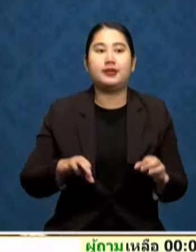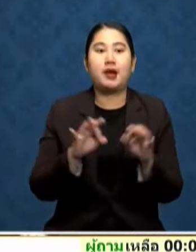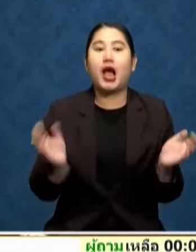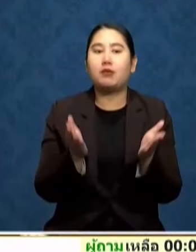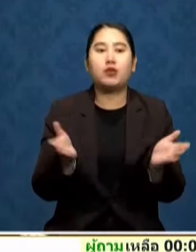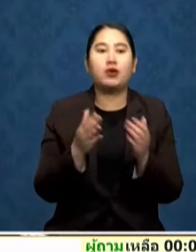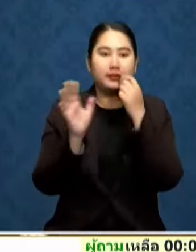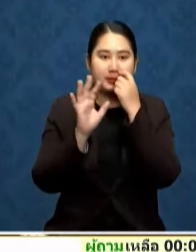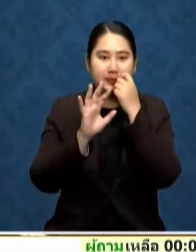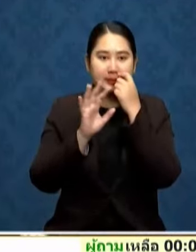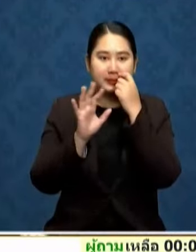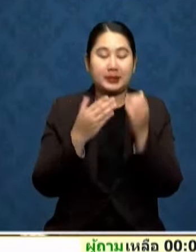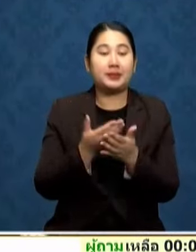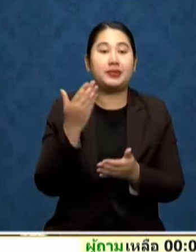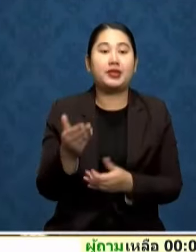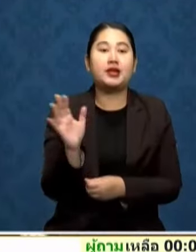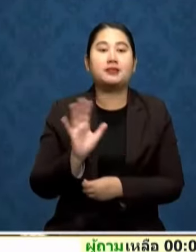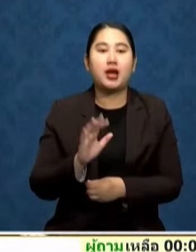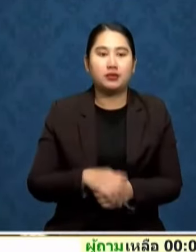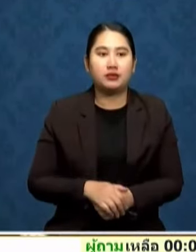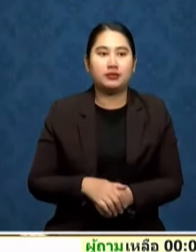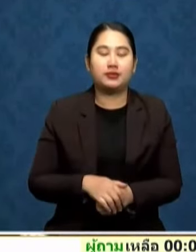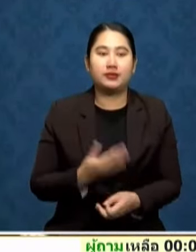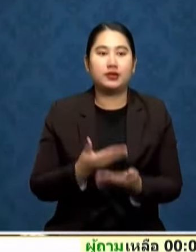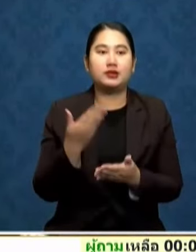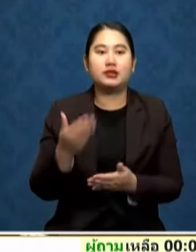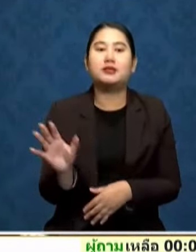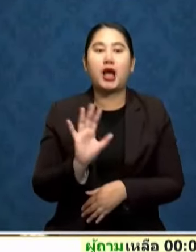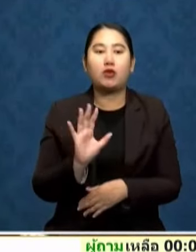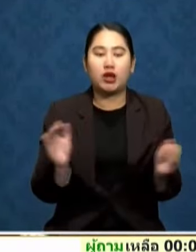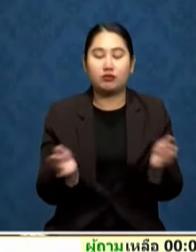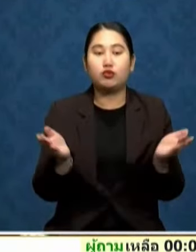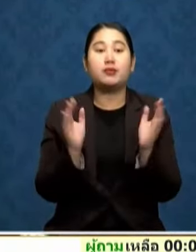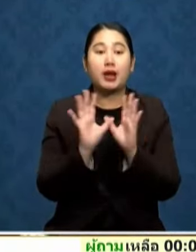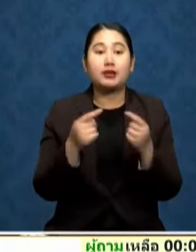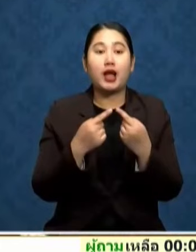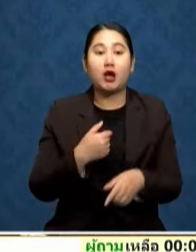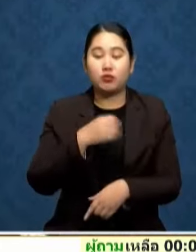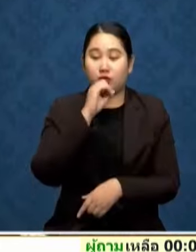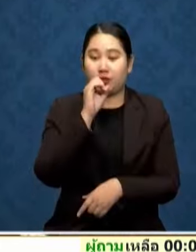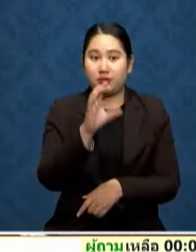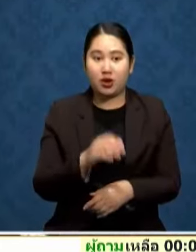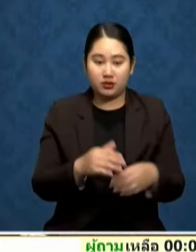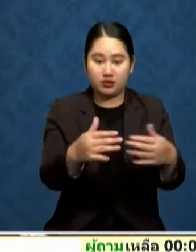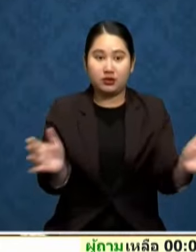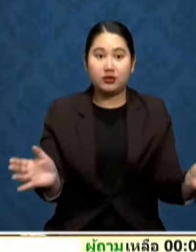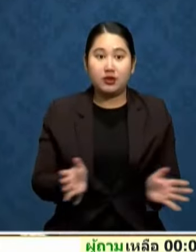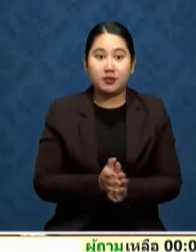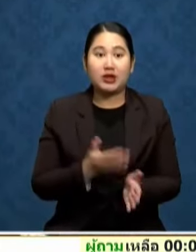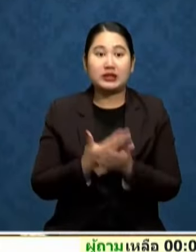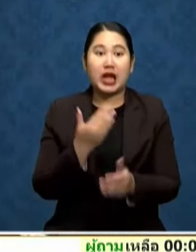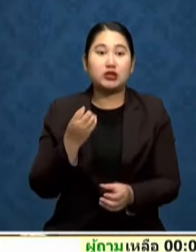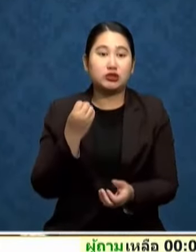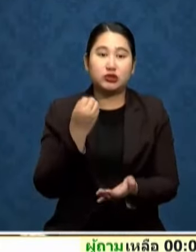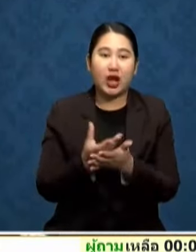นับสนุนในการรับซื้อประกาศรับซื้อไม่สนับสนุนแน่นอนแต่เมื่อบ่อของเกษตรกรที่เขาลงทุน